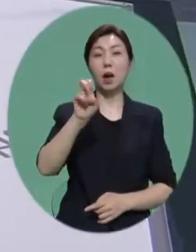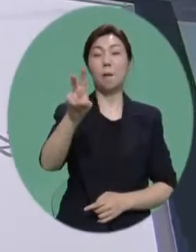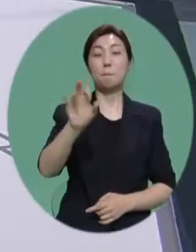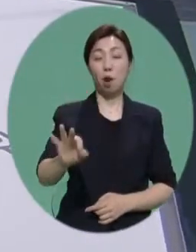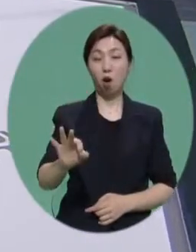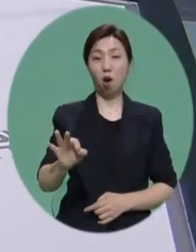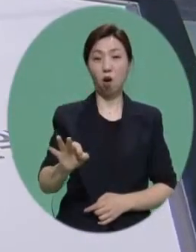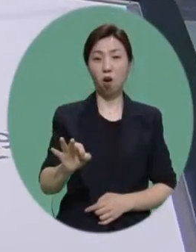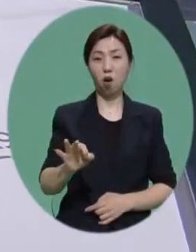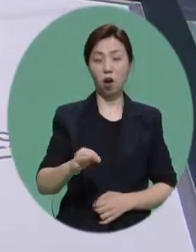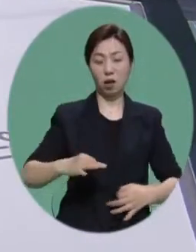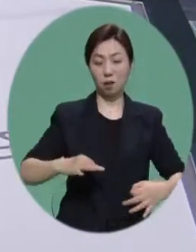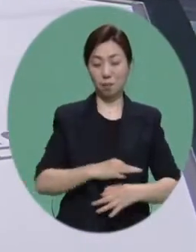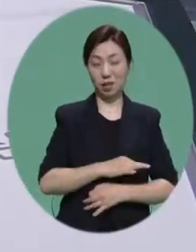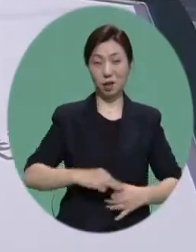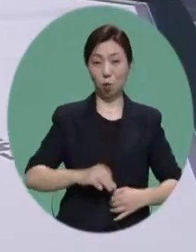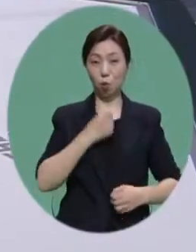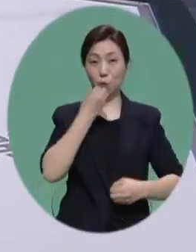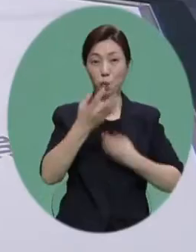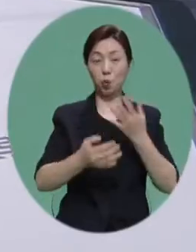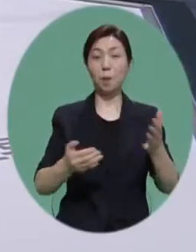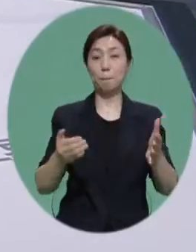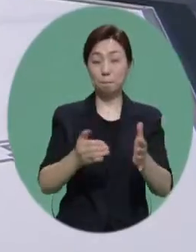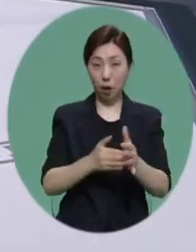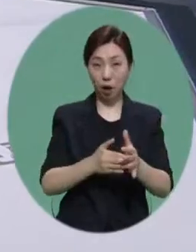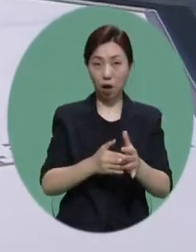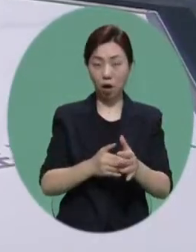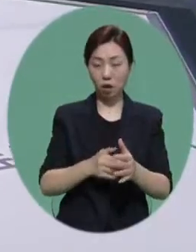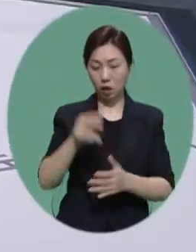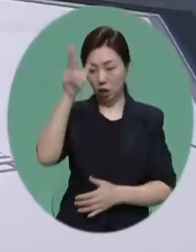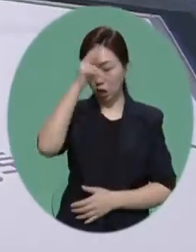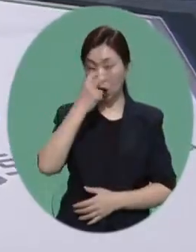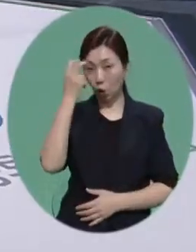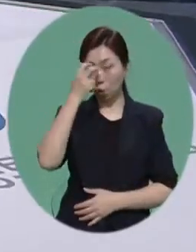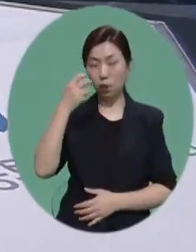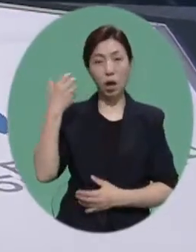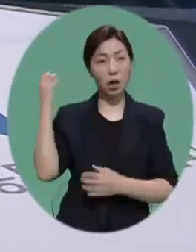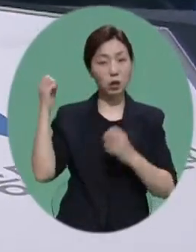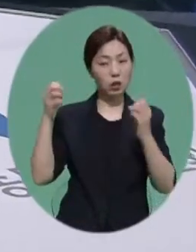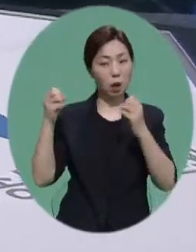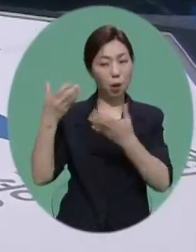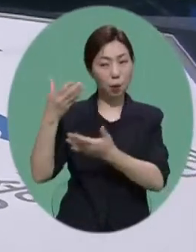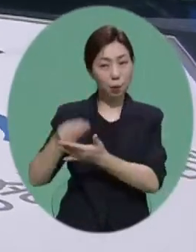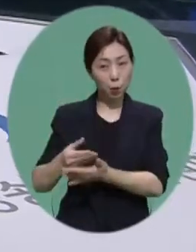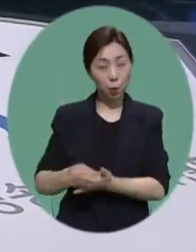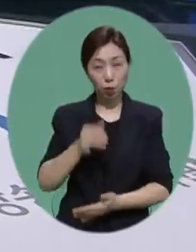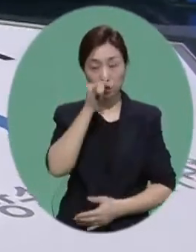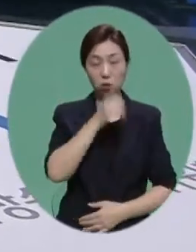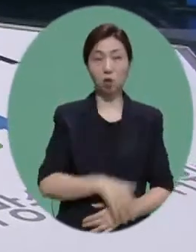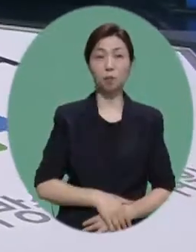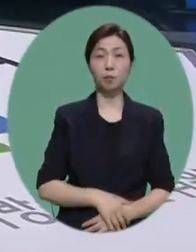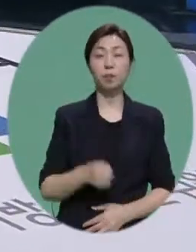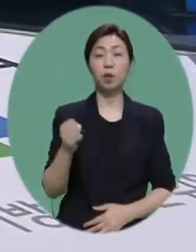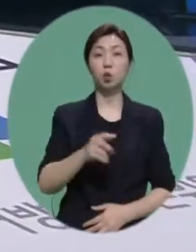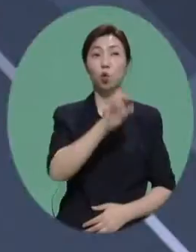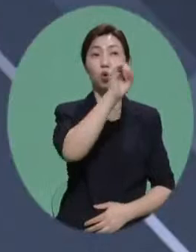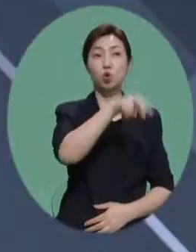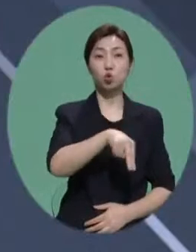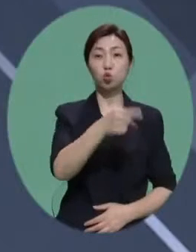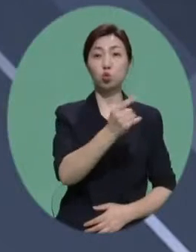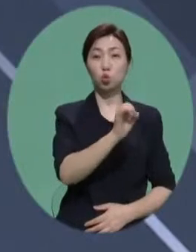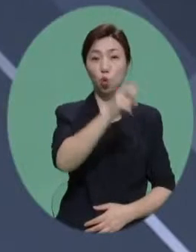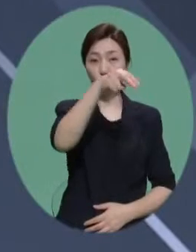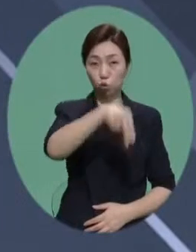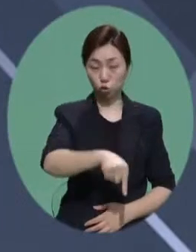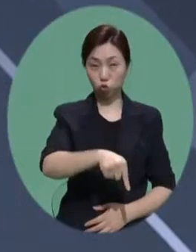확인이 되십니다 또 나 무기 대장동 사업을 위해서 유동 주 에게 보낸 그 정민영